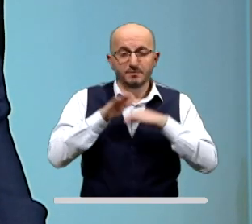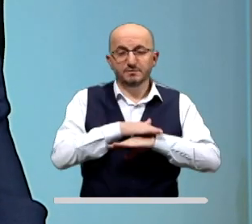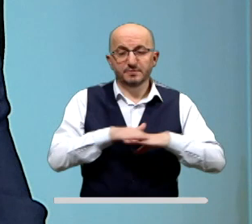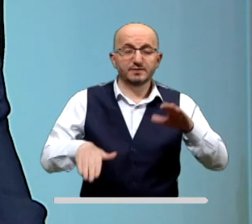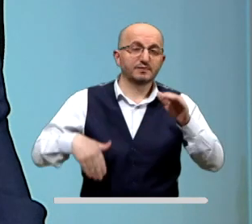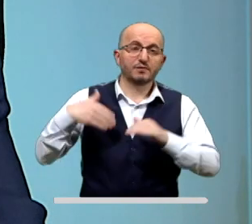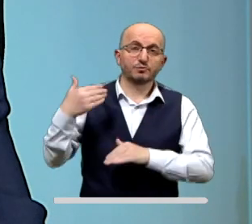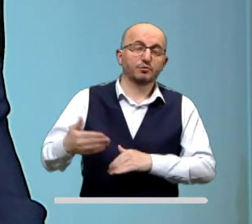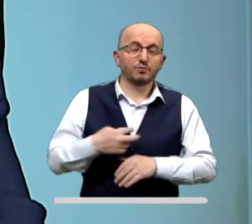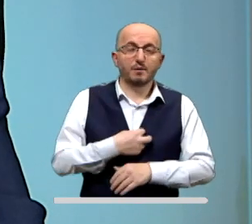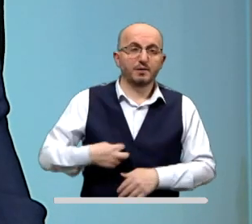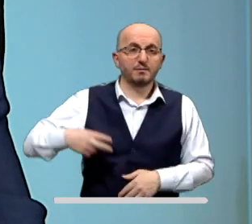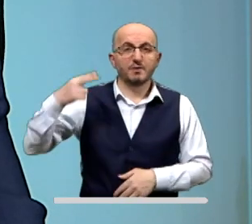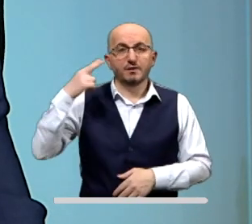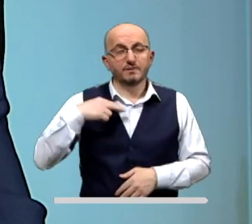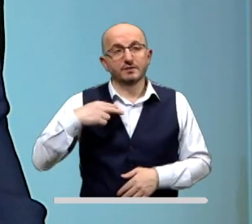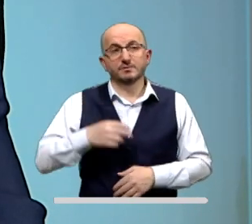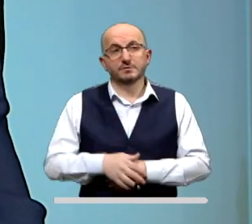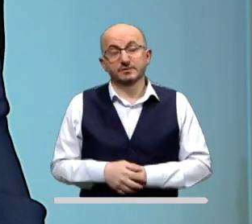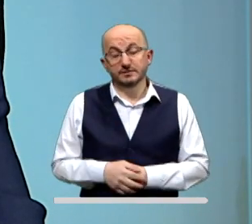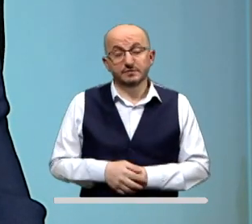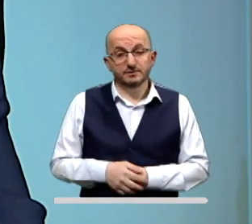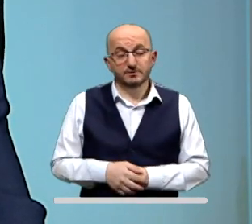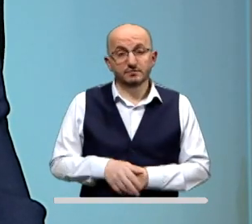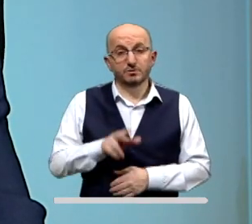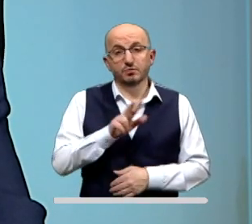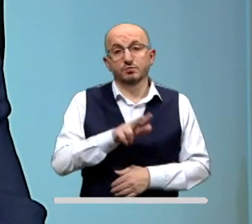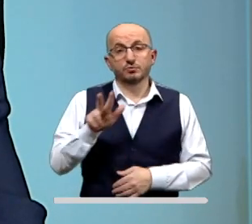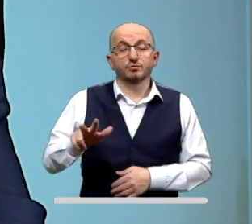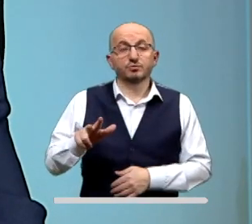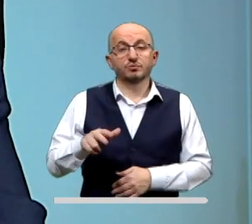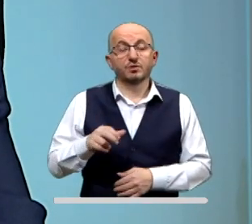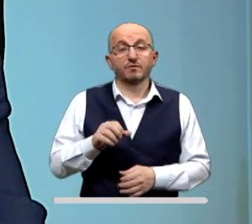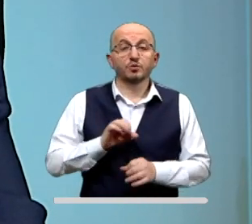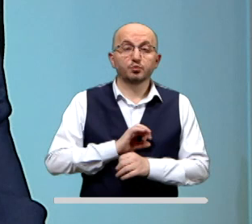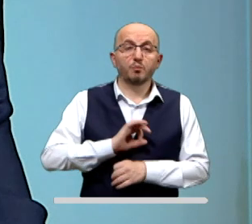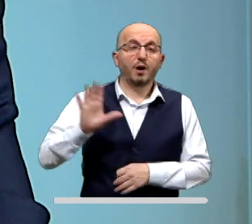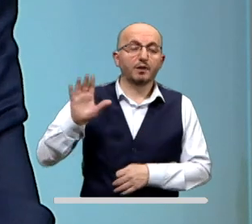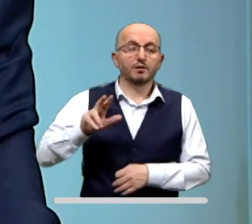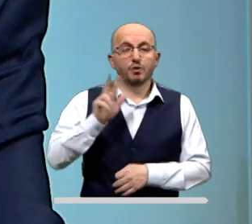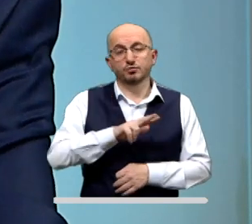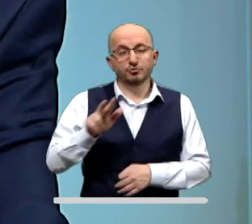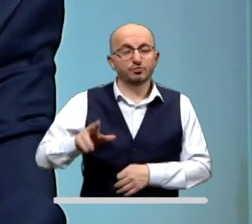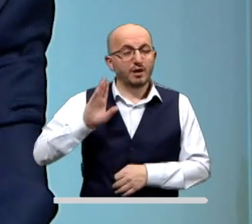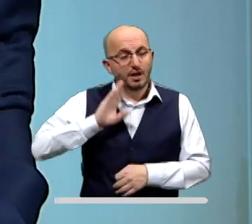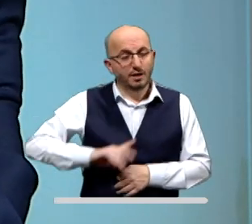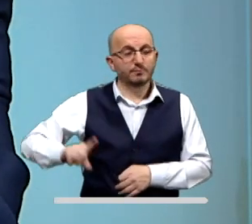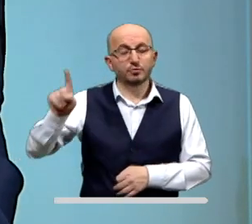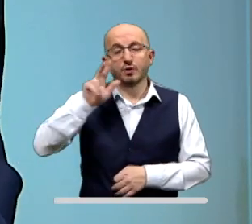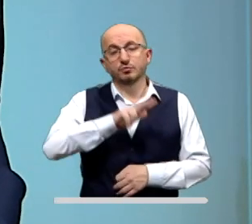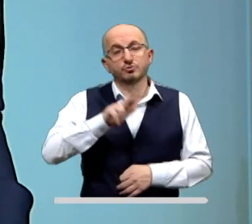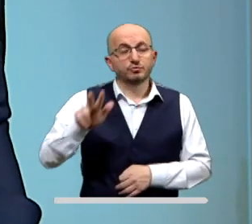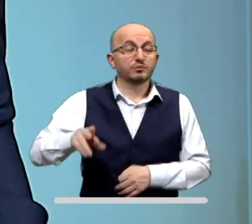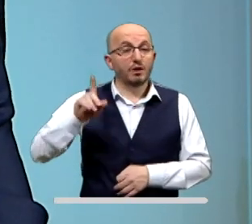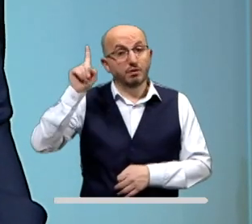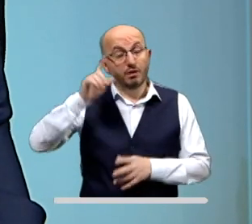peygamber efendimiz işte 33 defa Subhanallah 33 defa Elhamdülillah 33